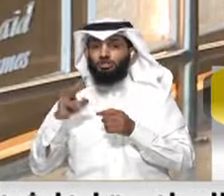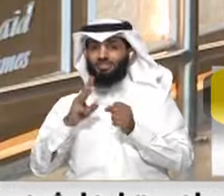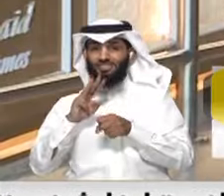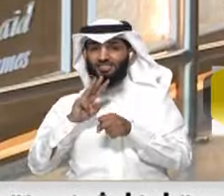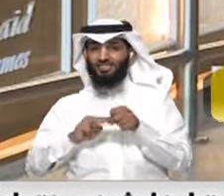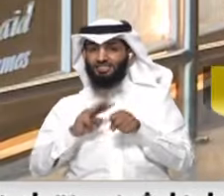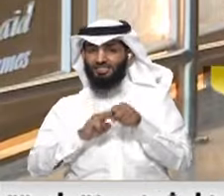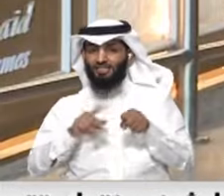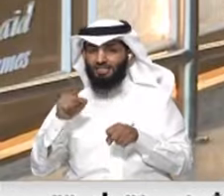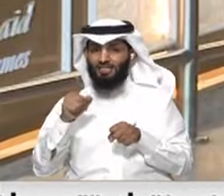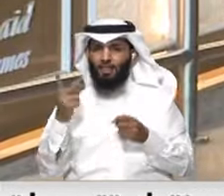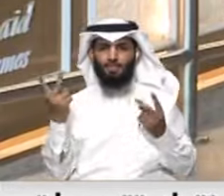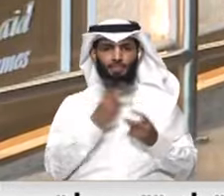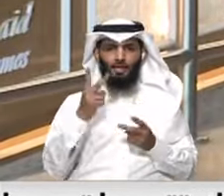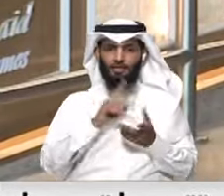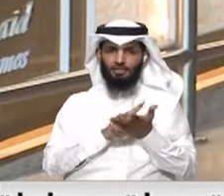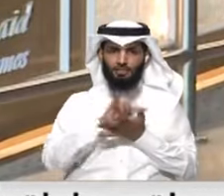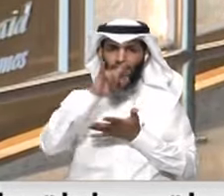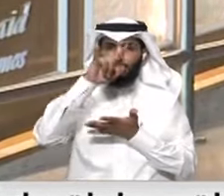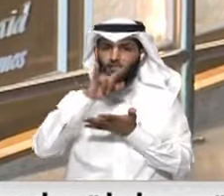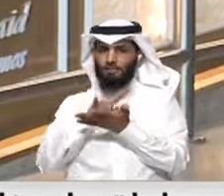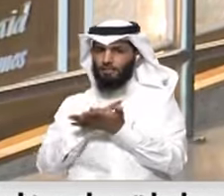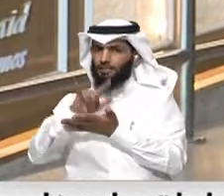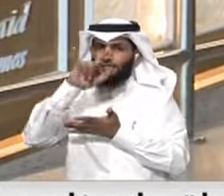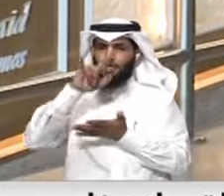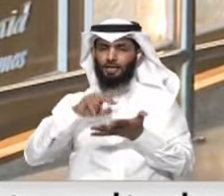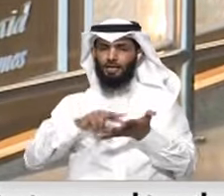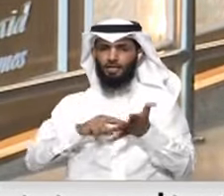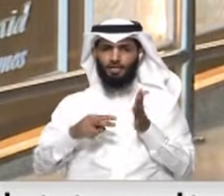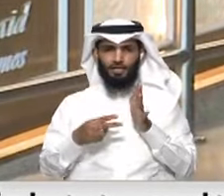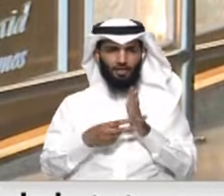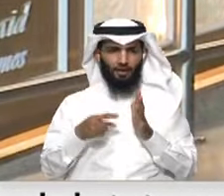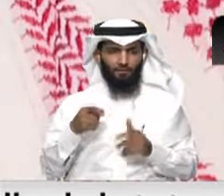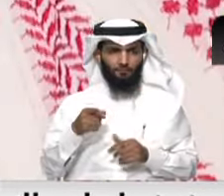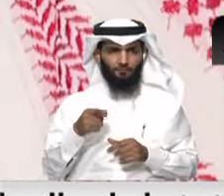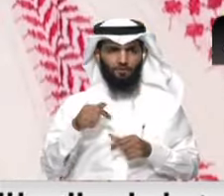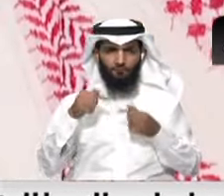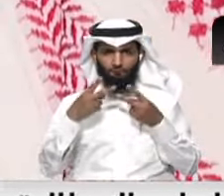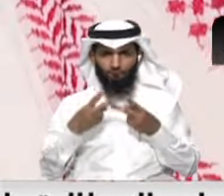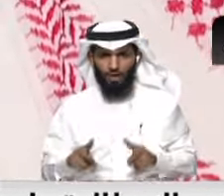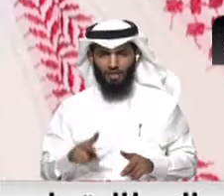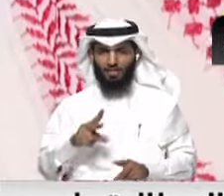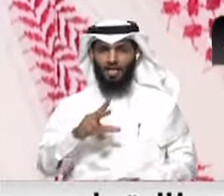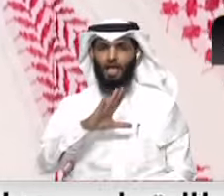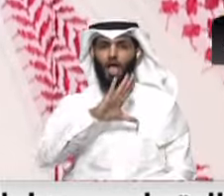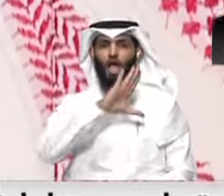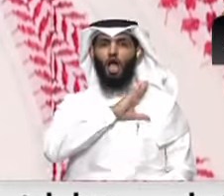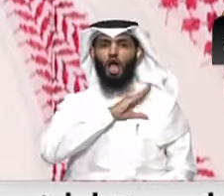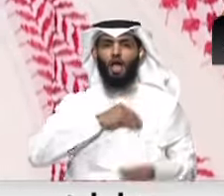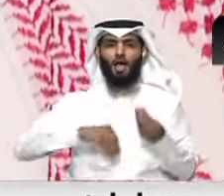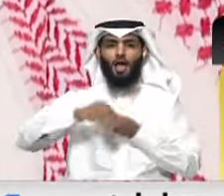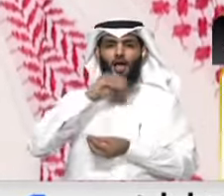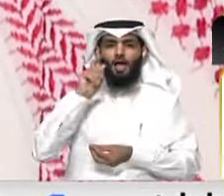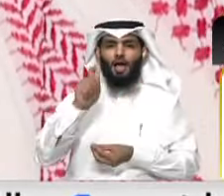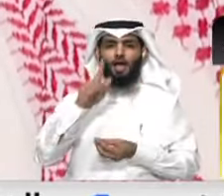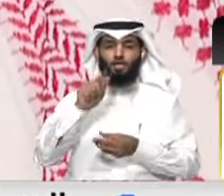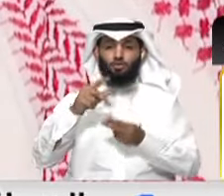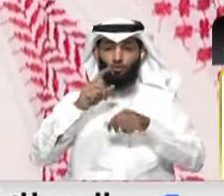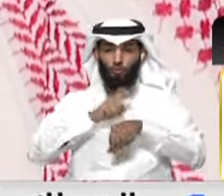الرحلات المجدولة لرحلات الحج انطلاقا من موسم الحج، وفي